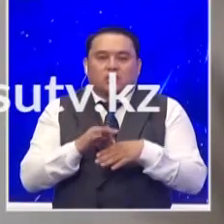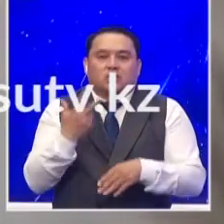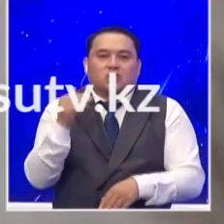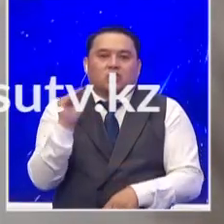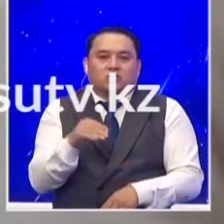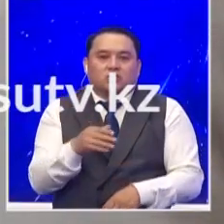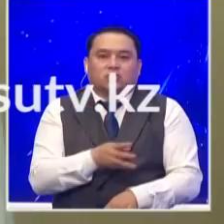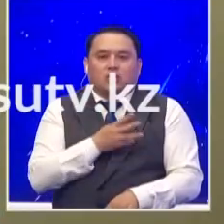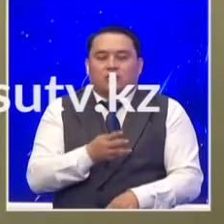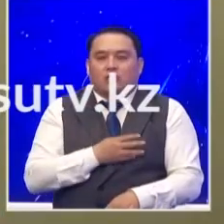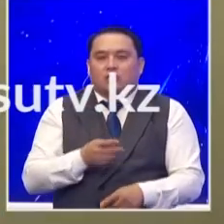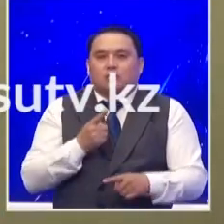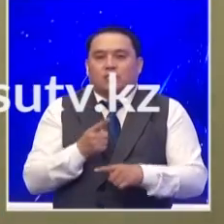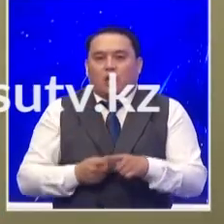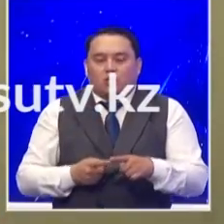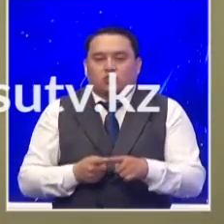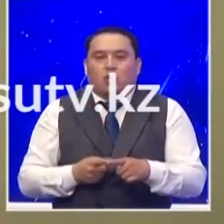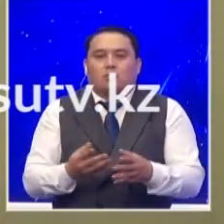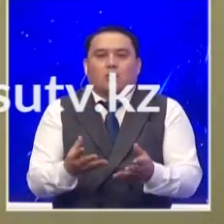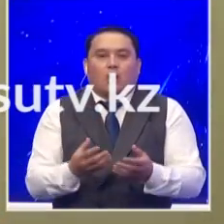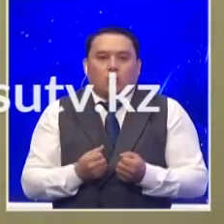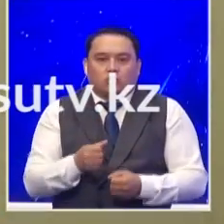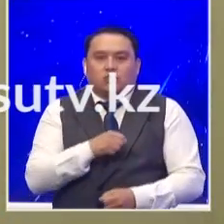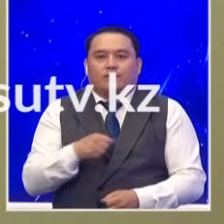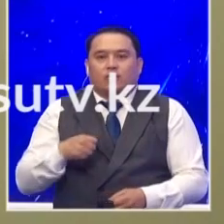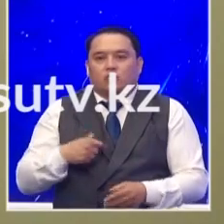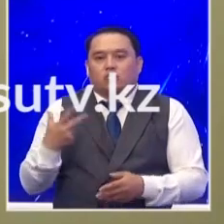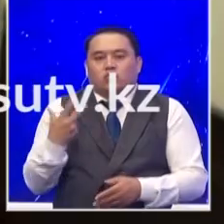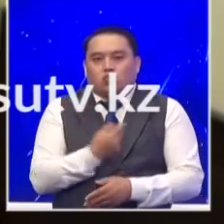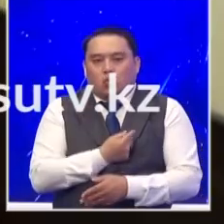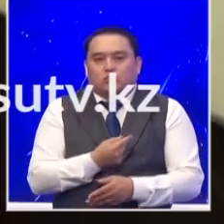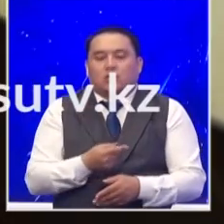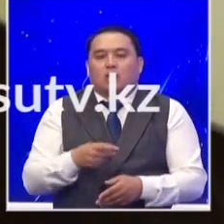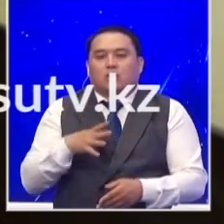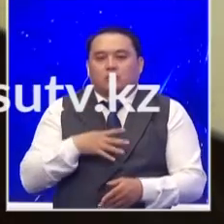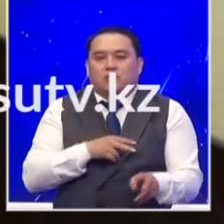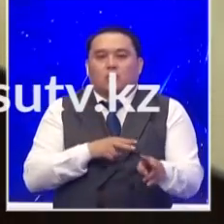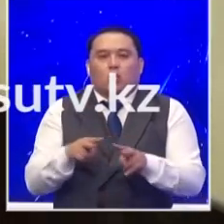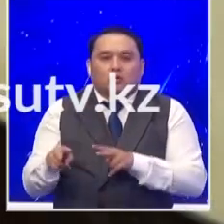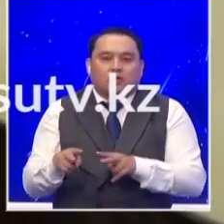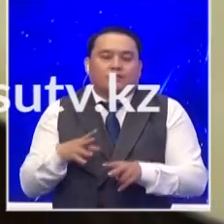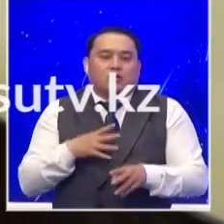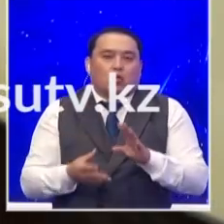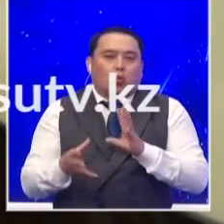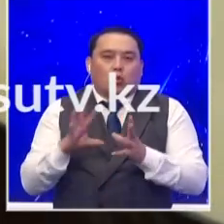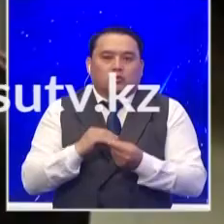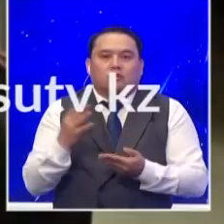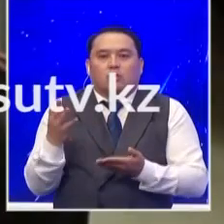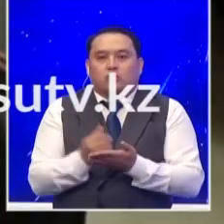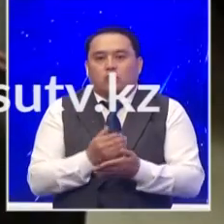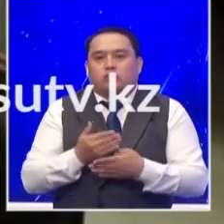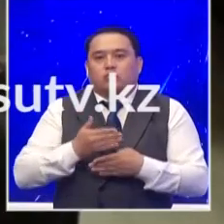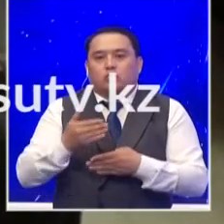3000 добровольцев. Половина из них уже получила свою дозу. Теперь они находятся под наблюдением. Результаты обнародуют